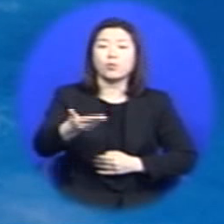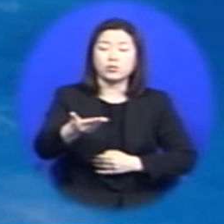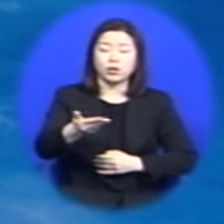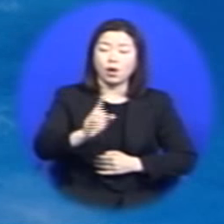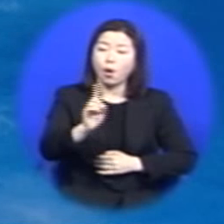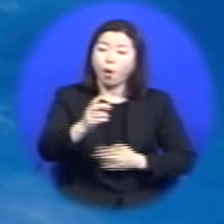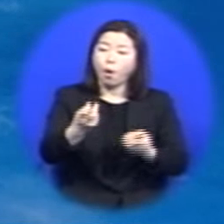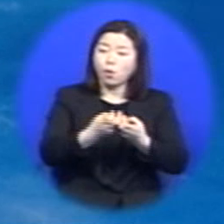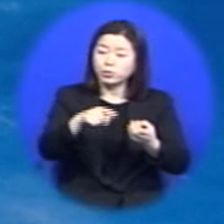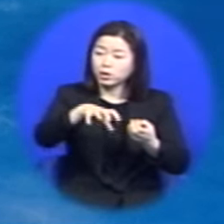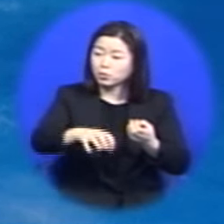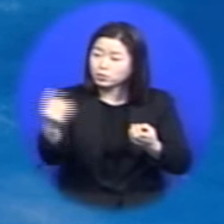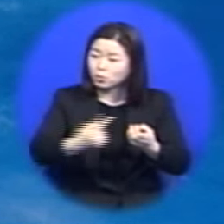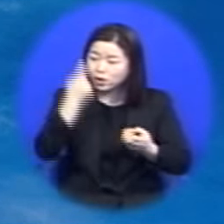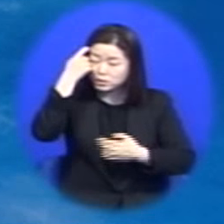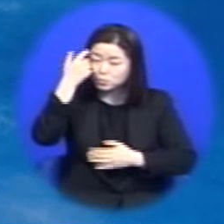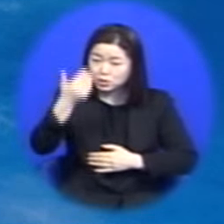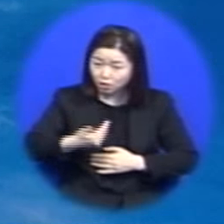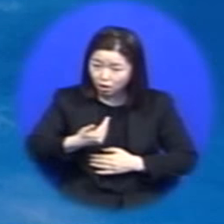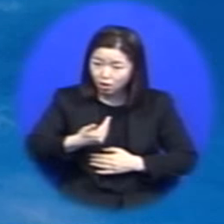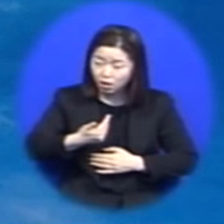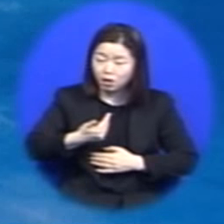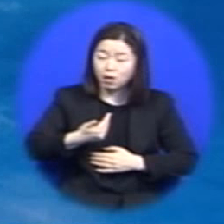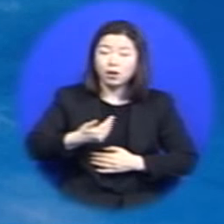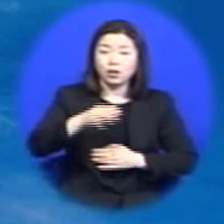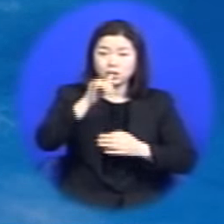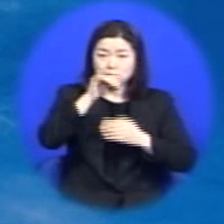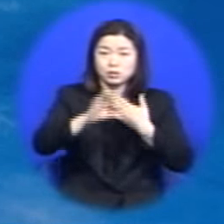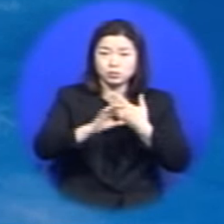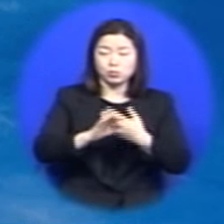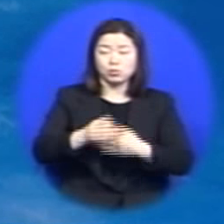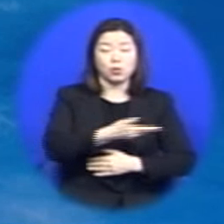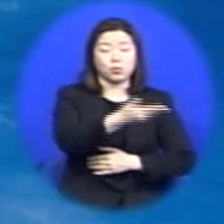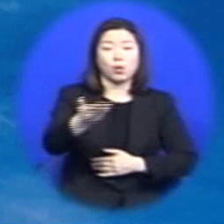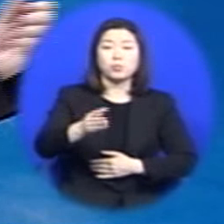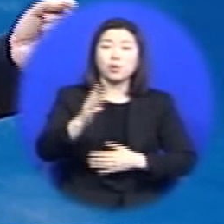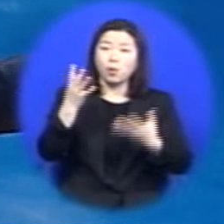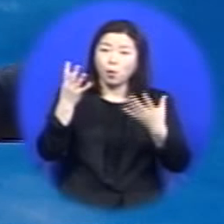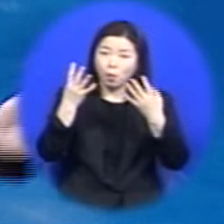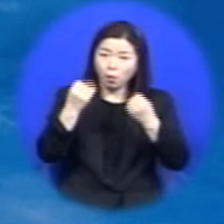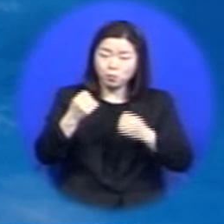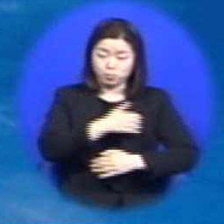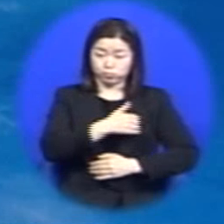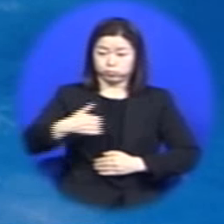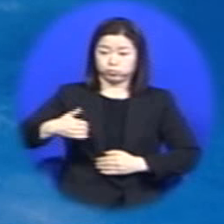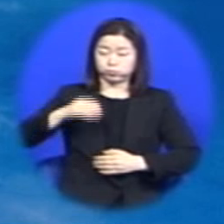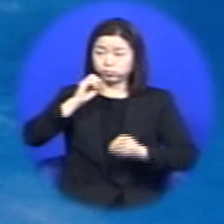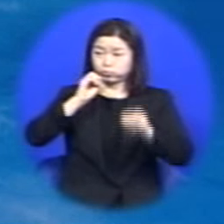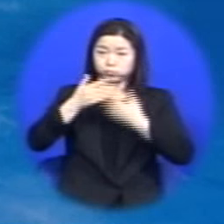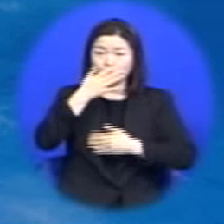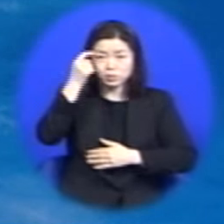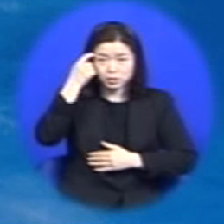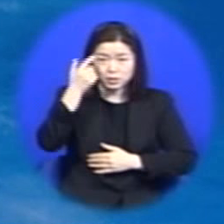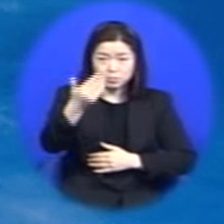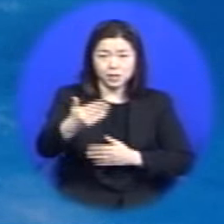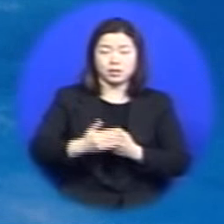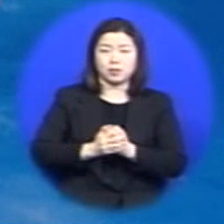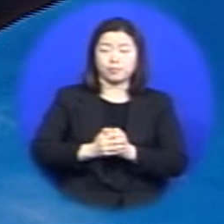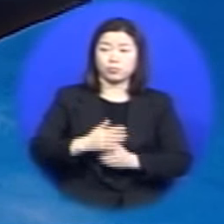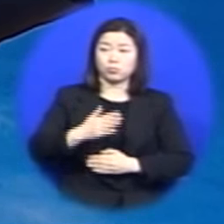어떻게 이 자리에 와 있습니까? 라고 질문하면 여러분은 얼마나 당당하게 이야기하겠습니까?